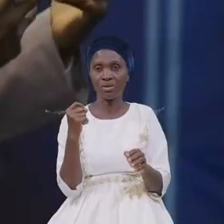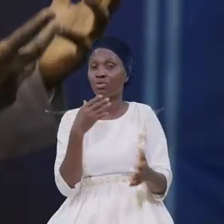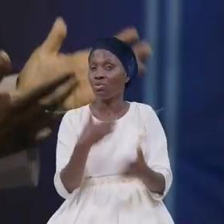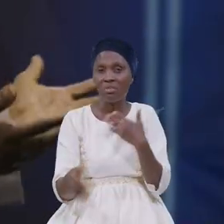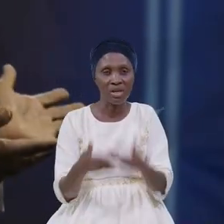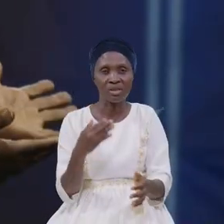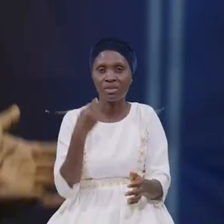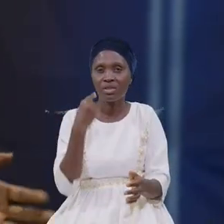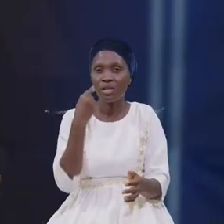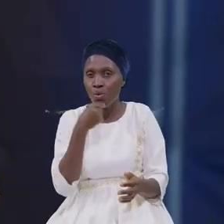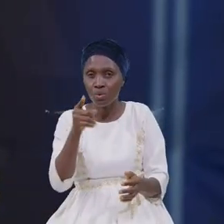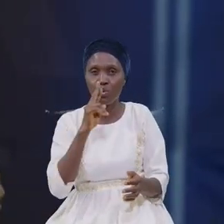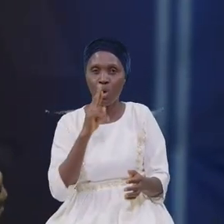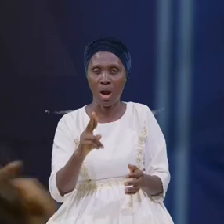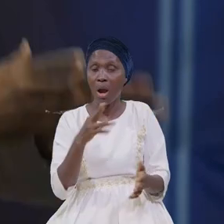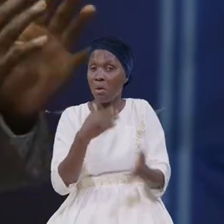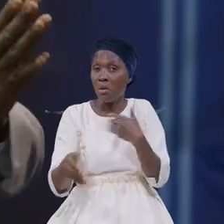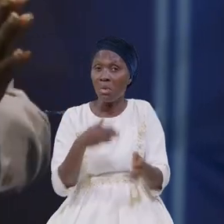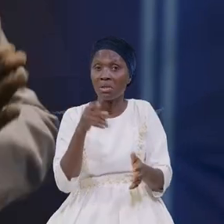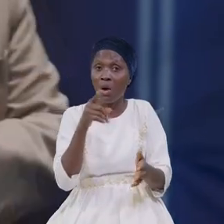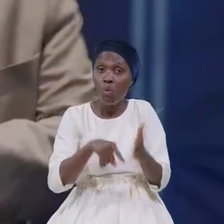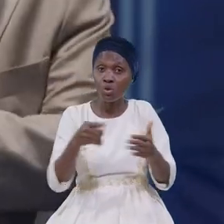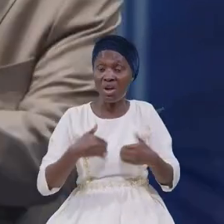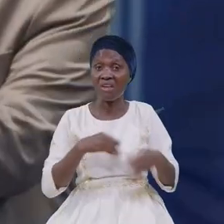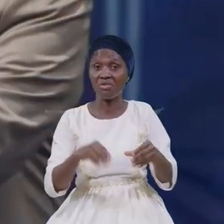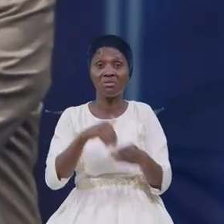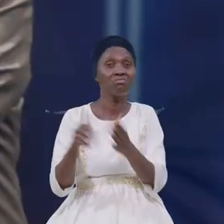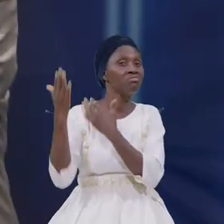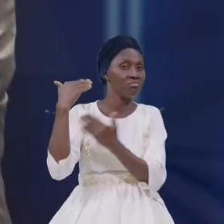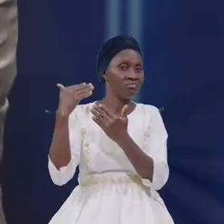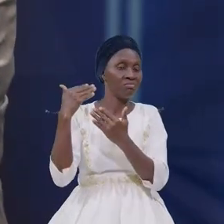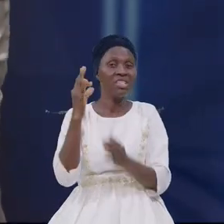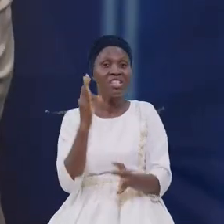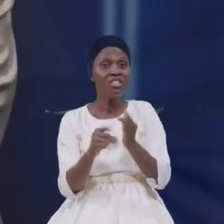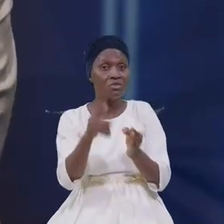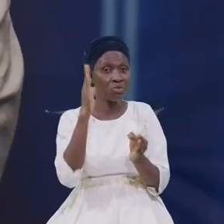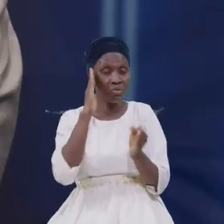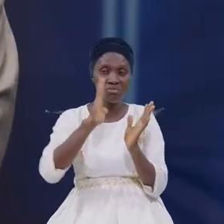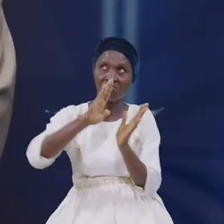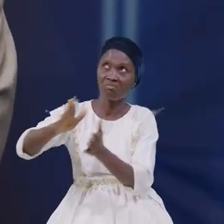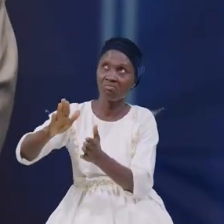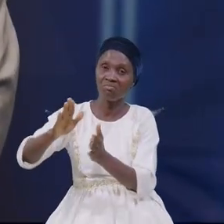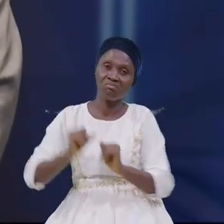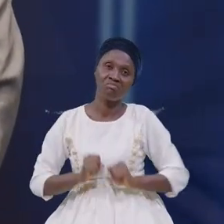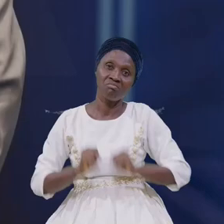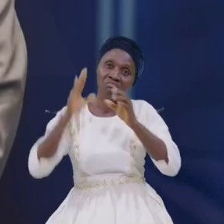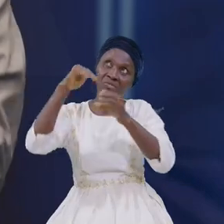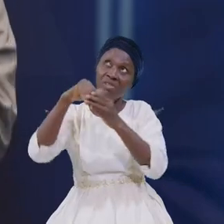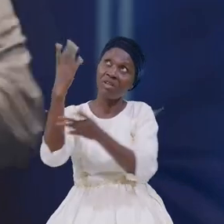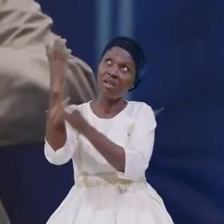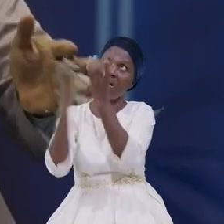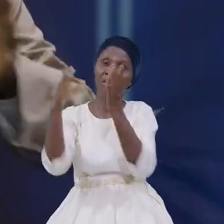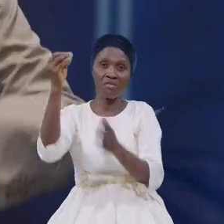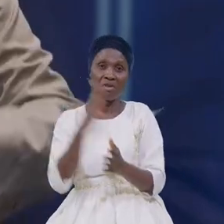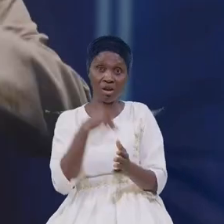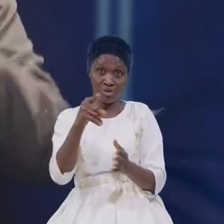soyez, quel que soit ce que vous aviez fait dans le passé, si vous laissez cela entre les mains de Dieu et que vous êtes